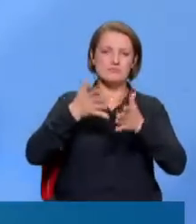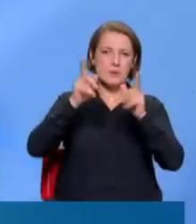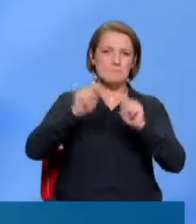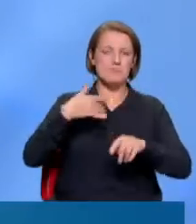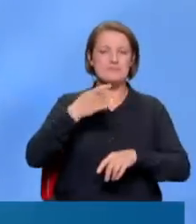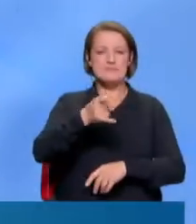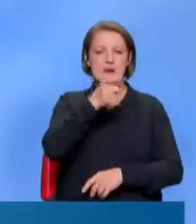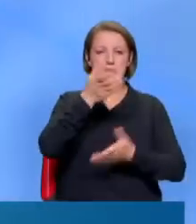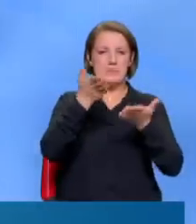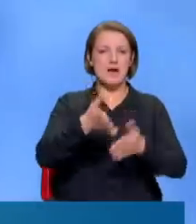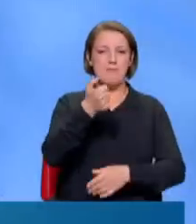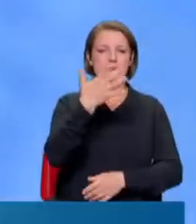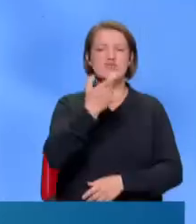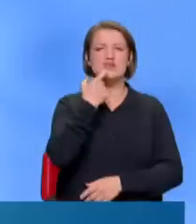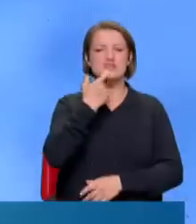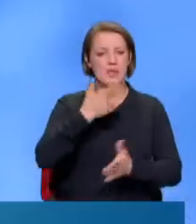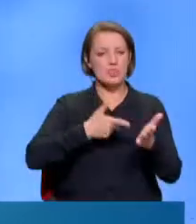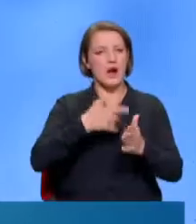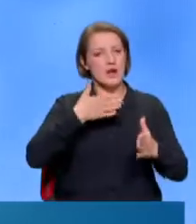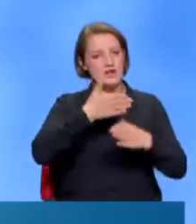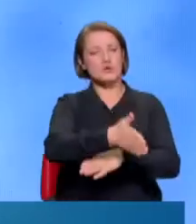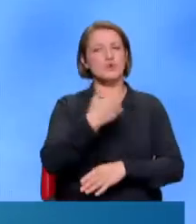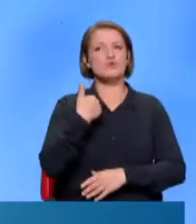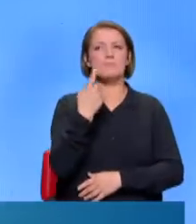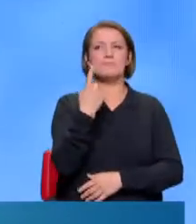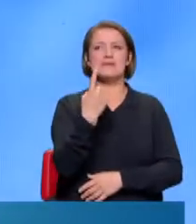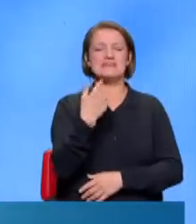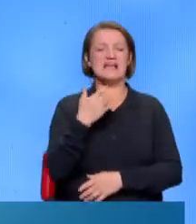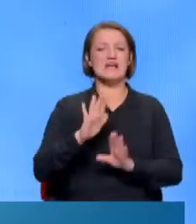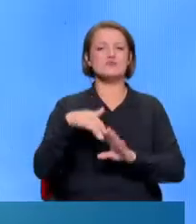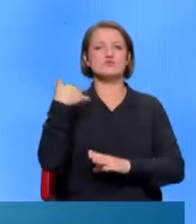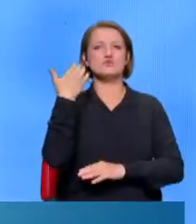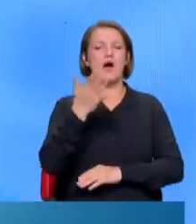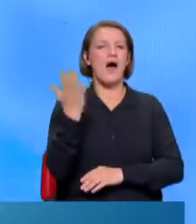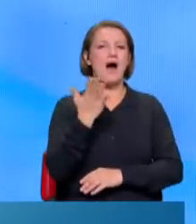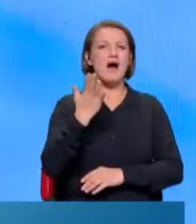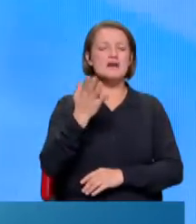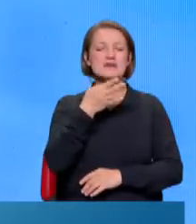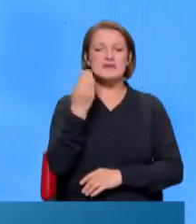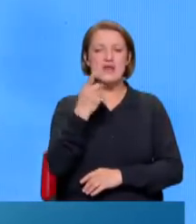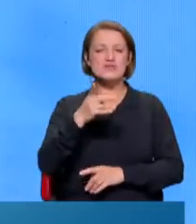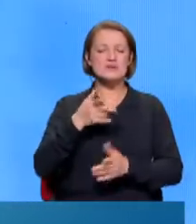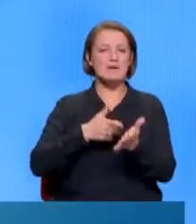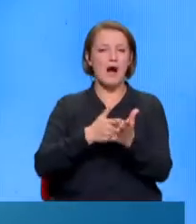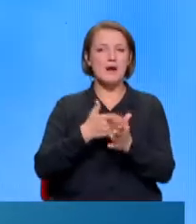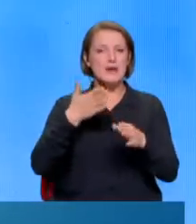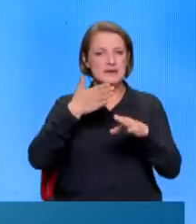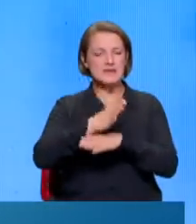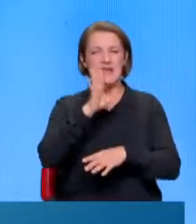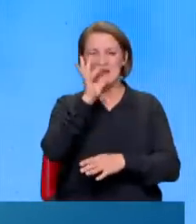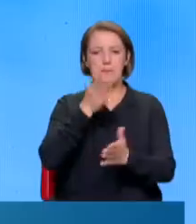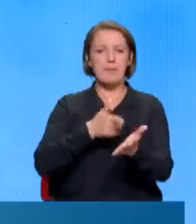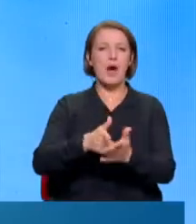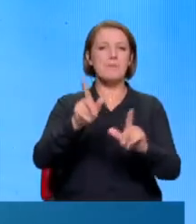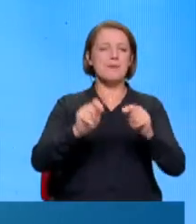işimiz ekmeğimiz 65 yaşında tarlaya giriyoruz bizden sonraki hangi kuşak tarlaya girecek kim tarım